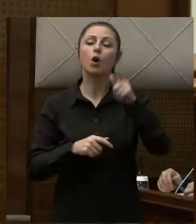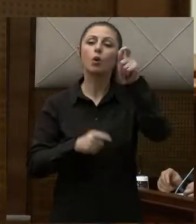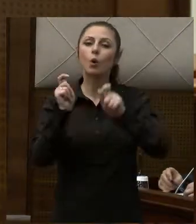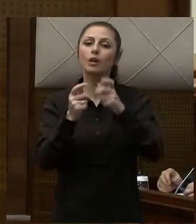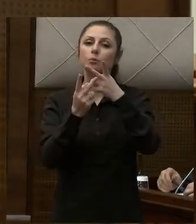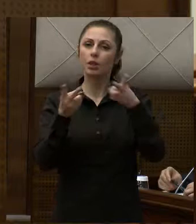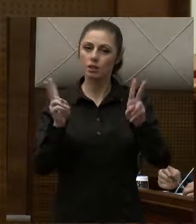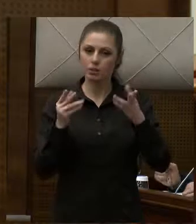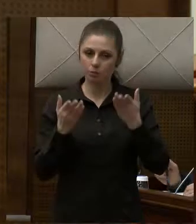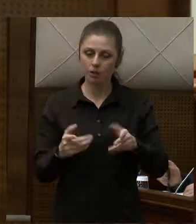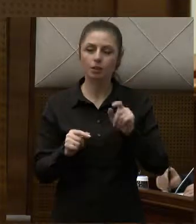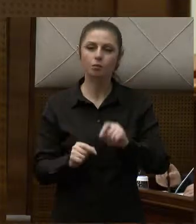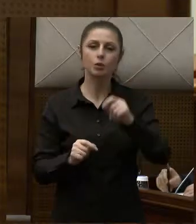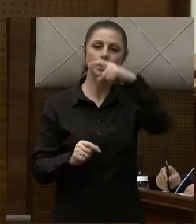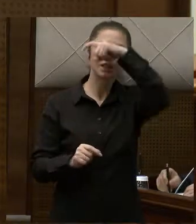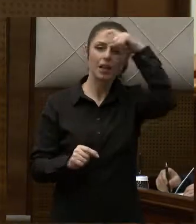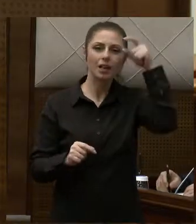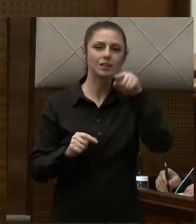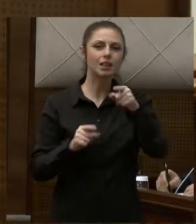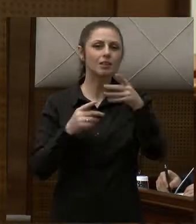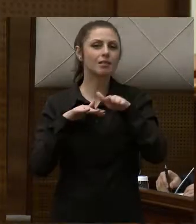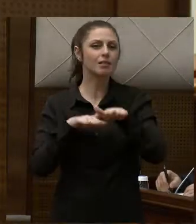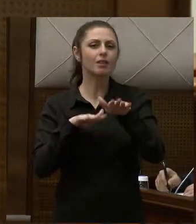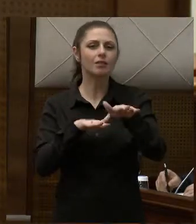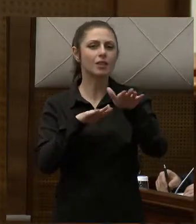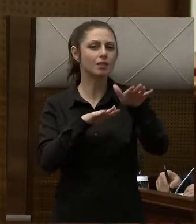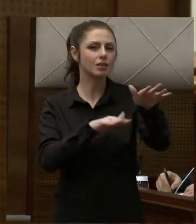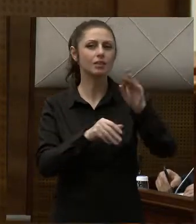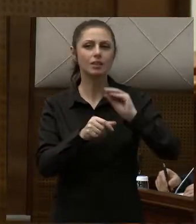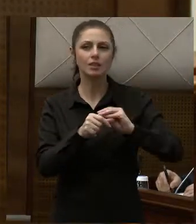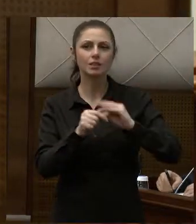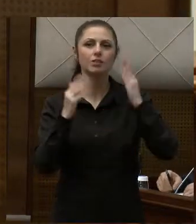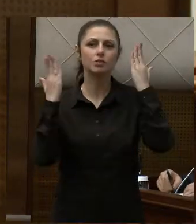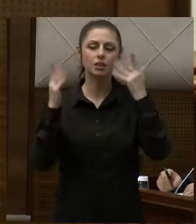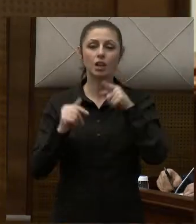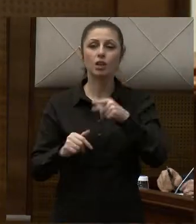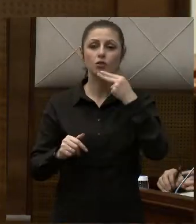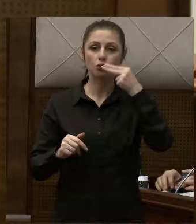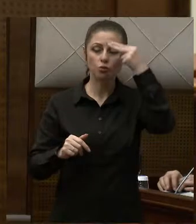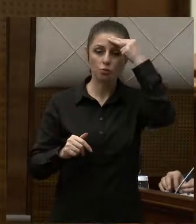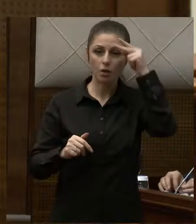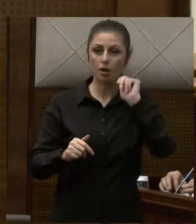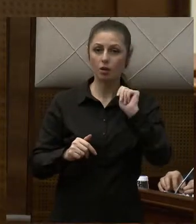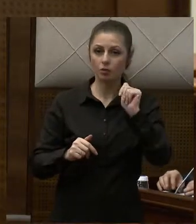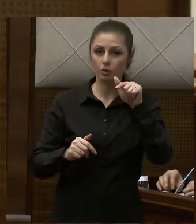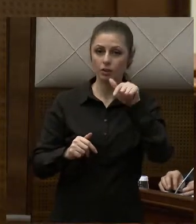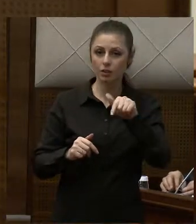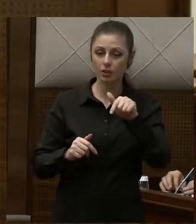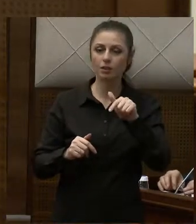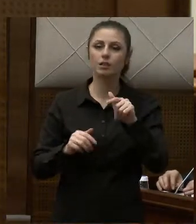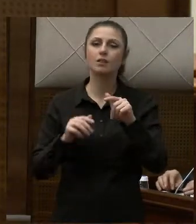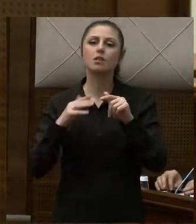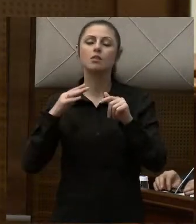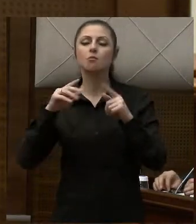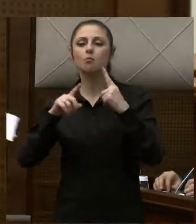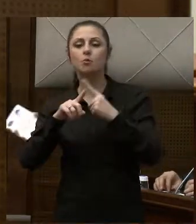açılması, bu yaz özellikle trafik anlamında da inşallah Cuma günleri Tekirdağ ve Trakya'ya gidenleri, pazar günlerde